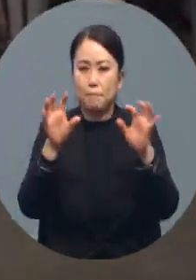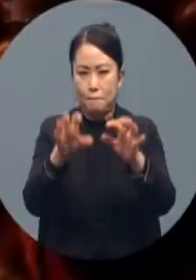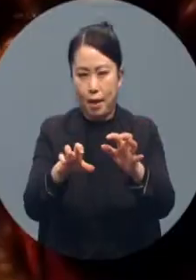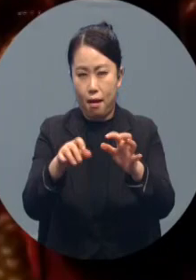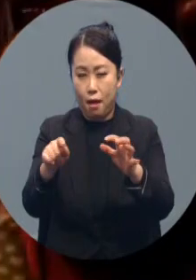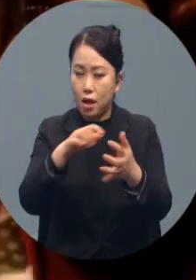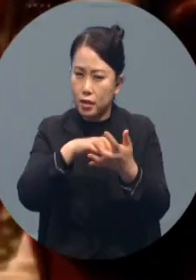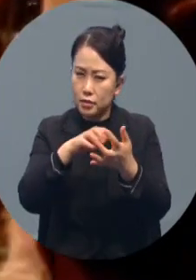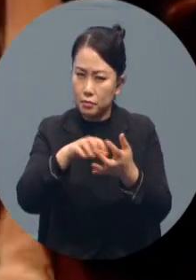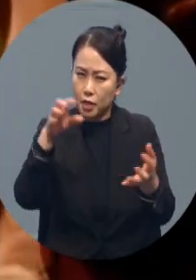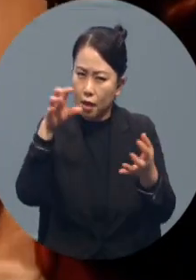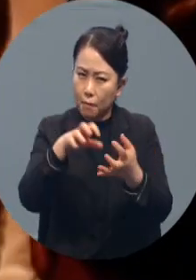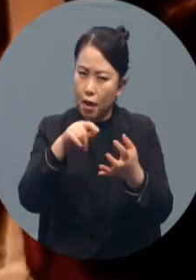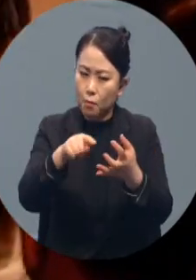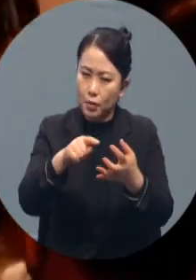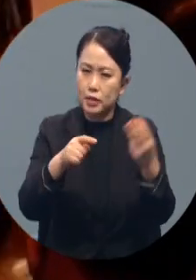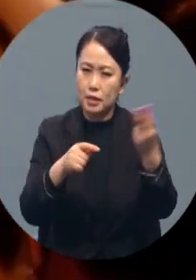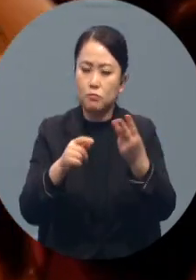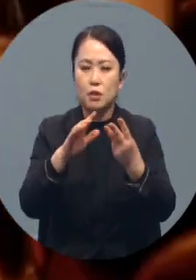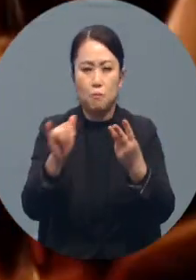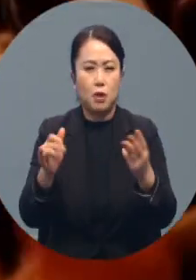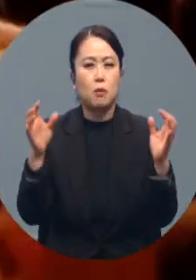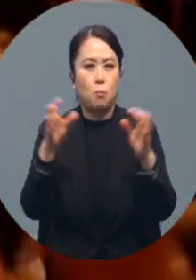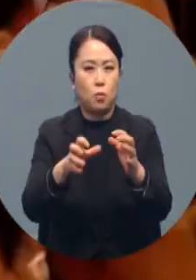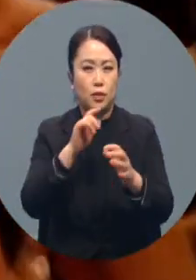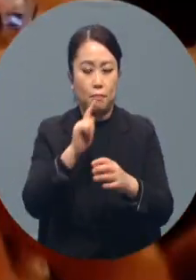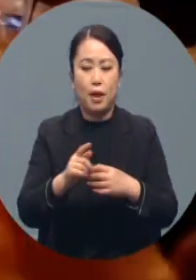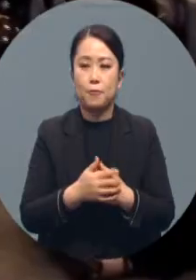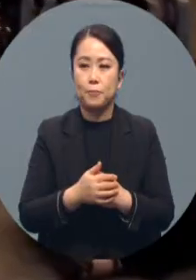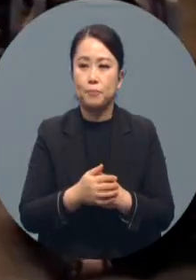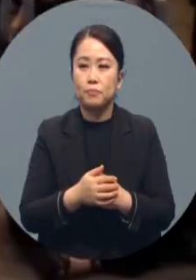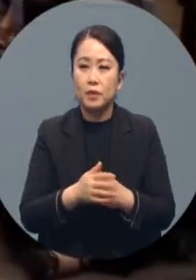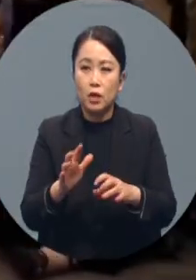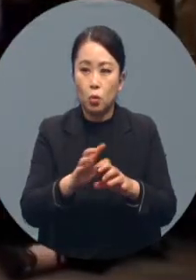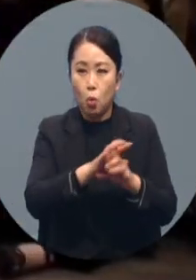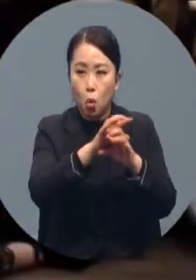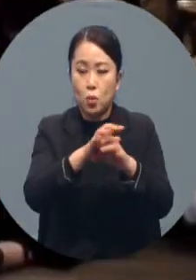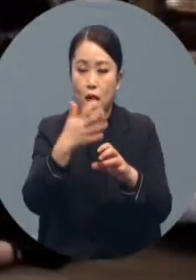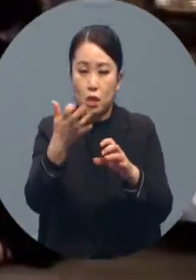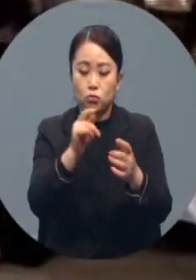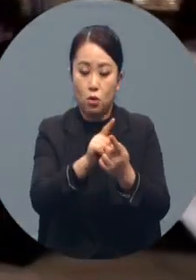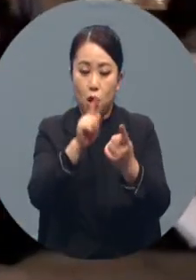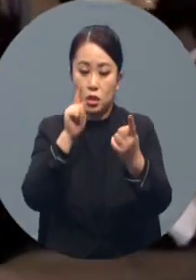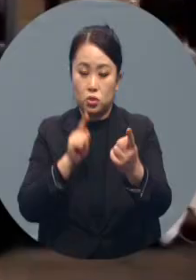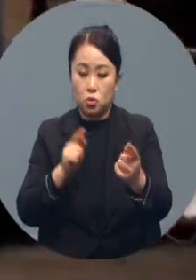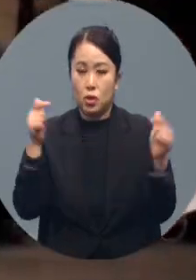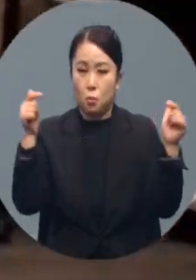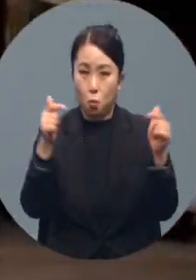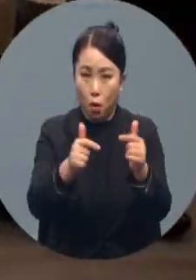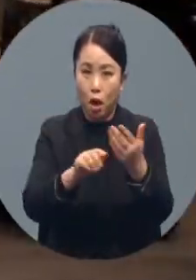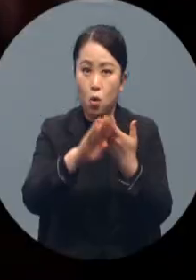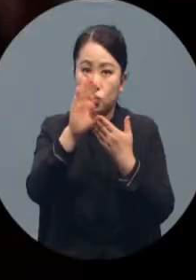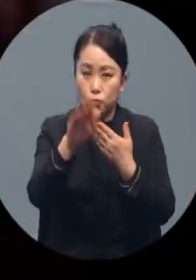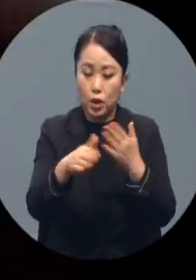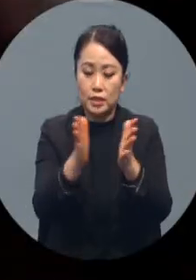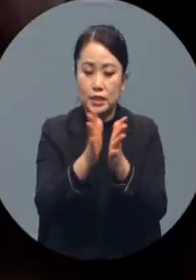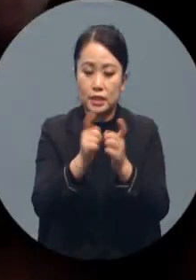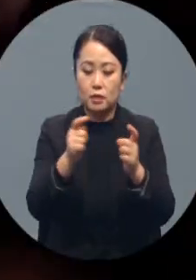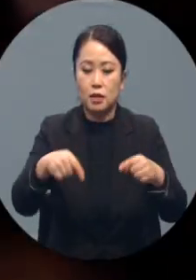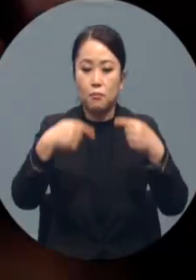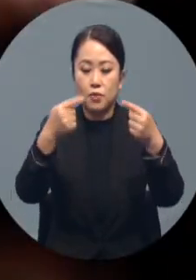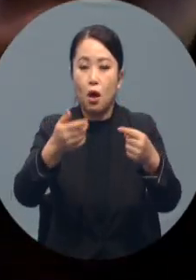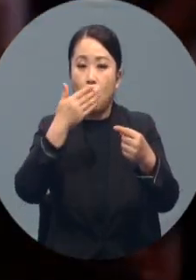따르면 이날 3천여 명의 시민들이 운집했습니다. 코로나19 사회적 거리 두기 완화 뒤 대면 활동에 목말라